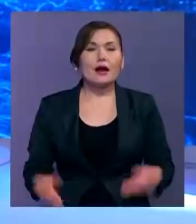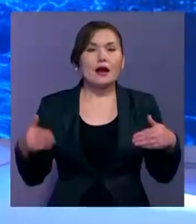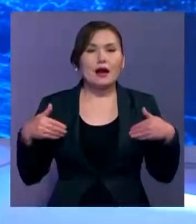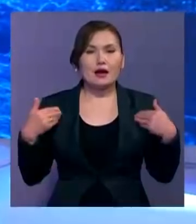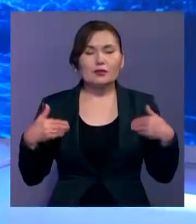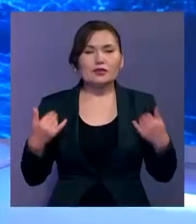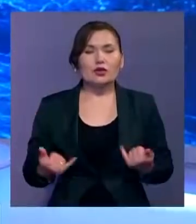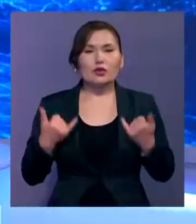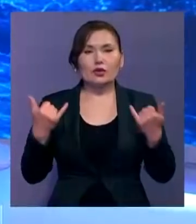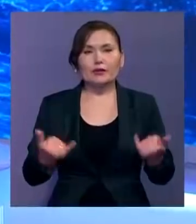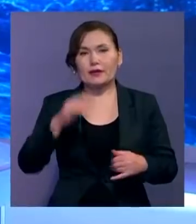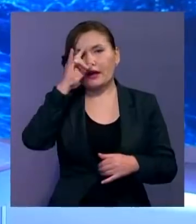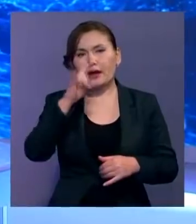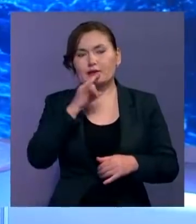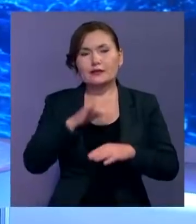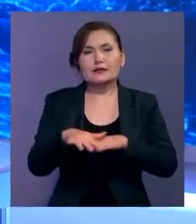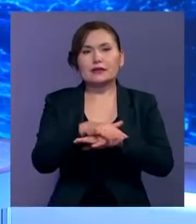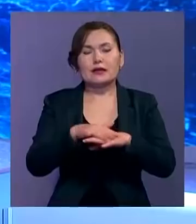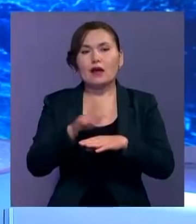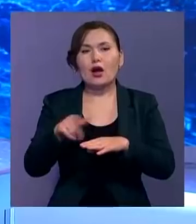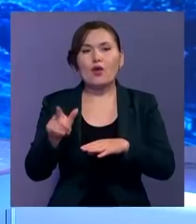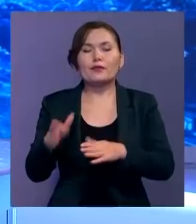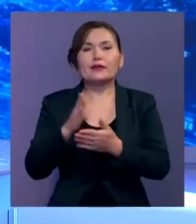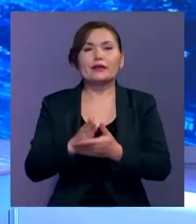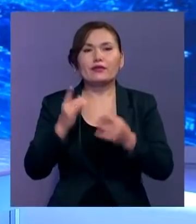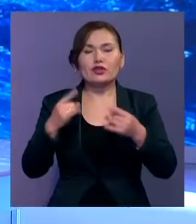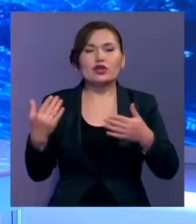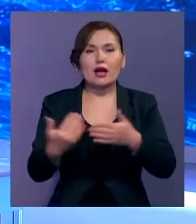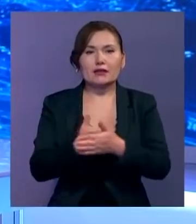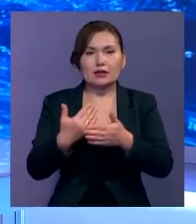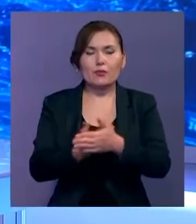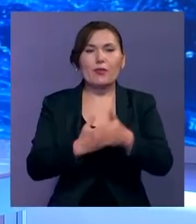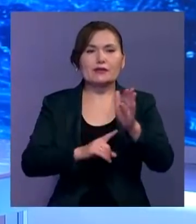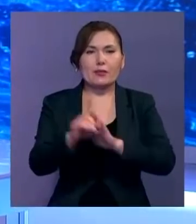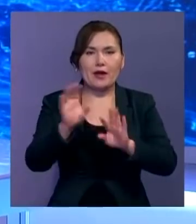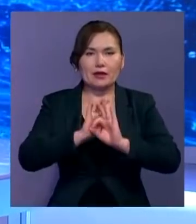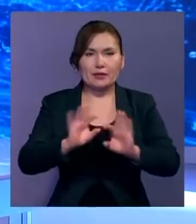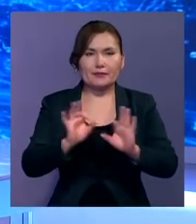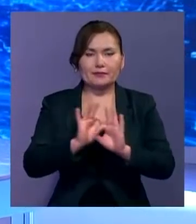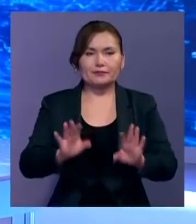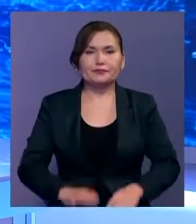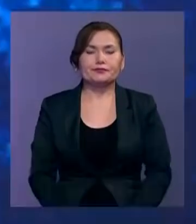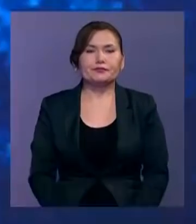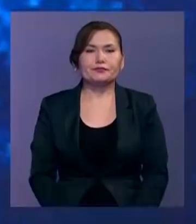Құрметті көрермен, назарларыңызда жаңалықтар студияда Жамбыл Зинолла және сурд аудармашы әріптесім Самал Жантемір.